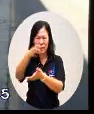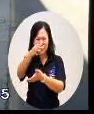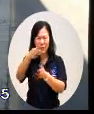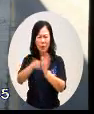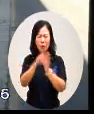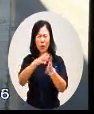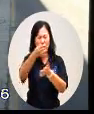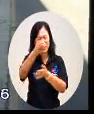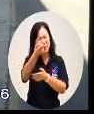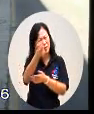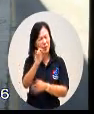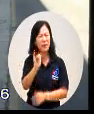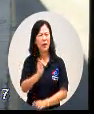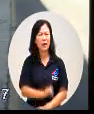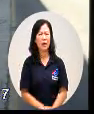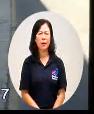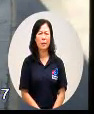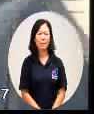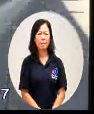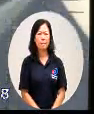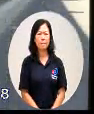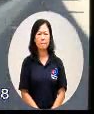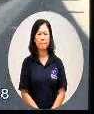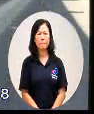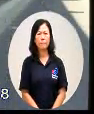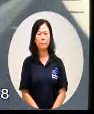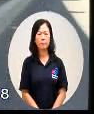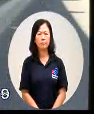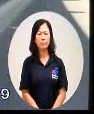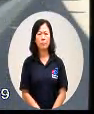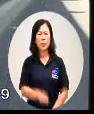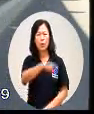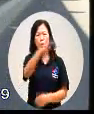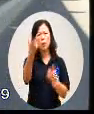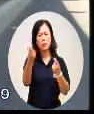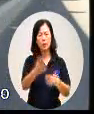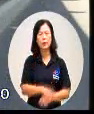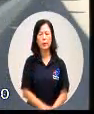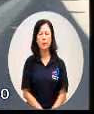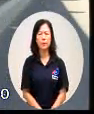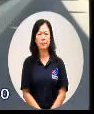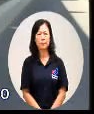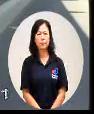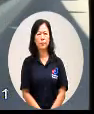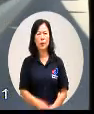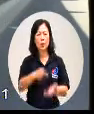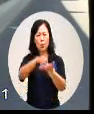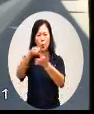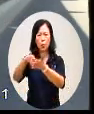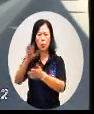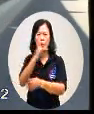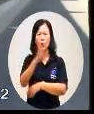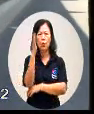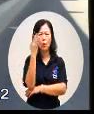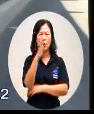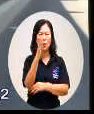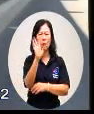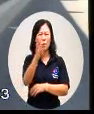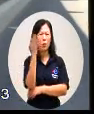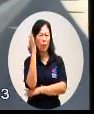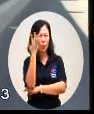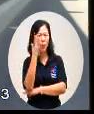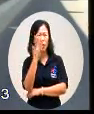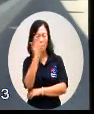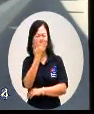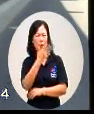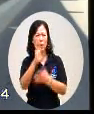费很多，哦，再下一张，哦，这你要看嘛是安尼，哦，啊，这样阿伯哥盖水啊，这样安尼，